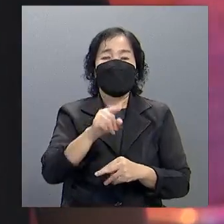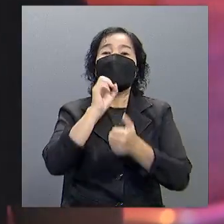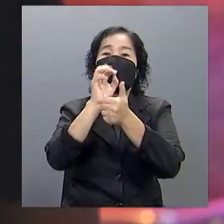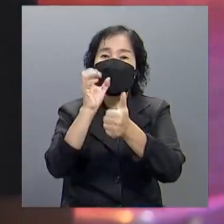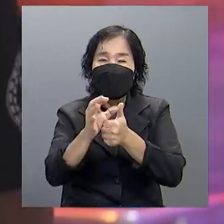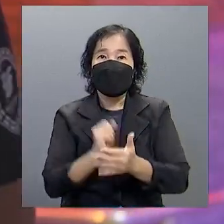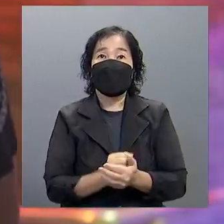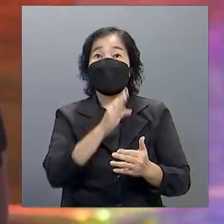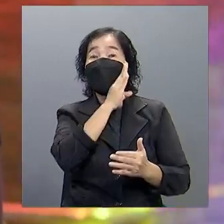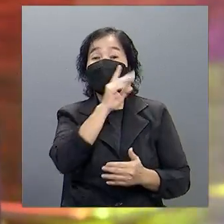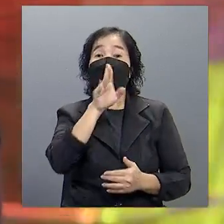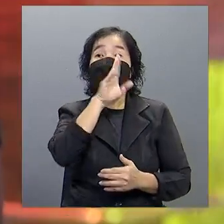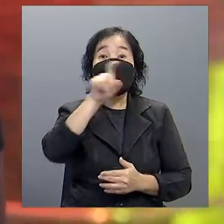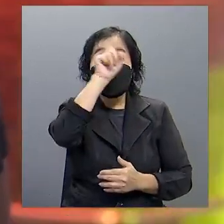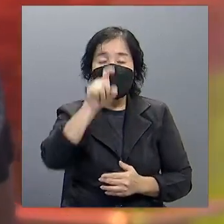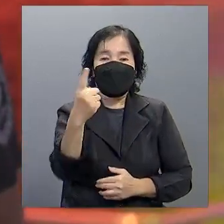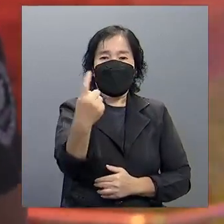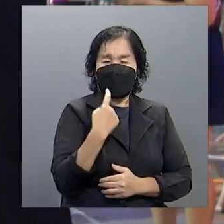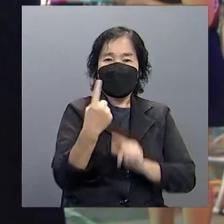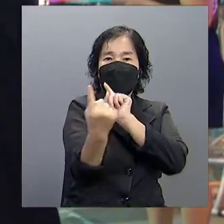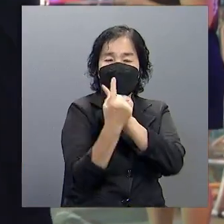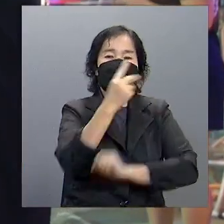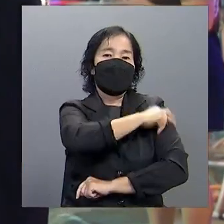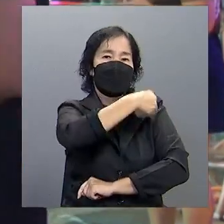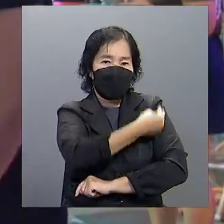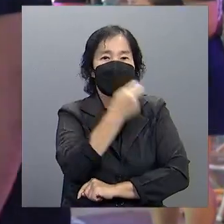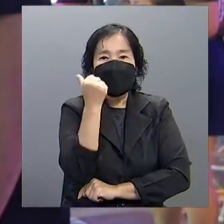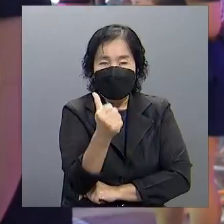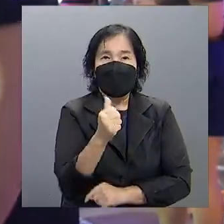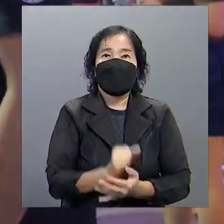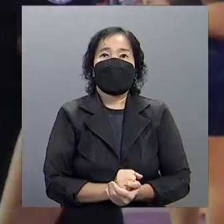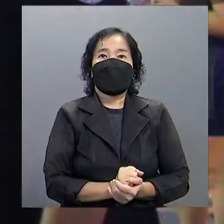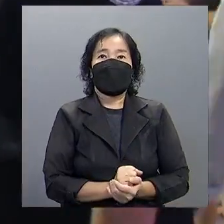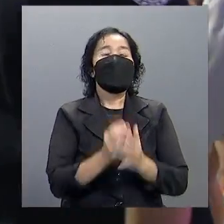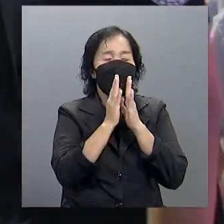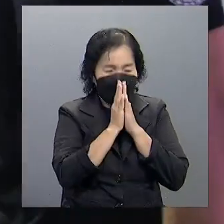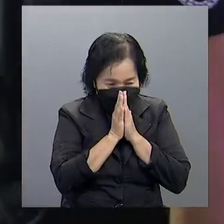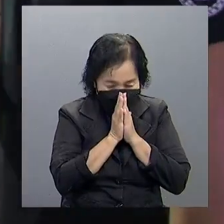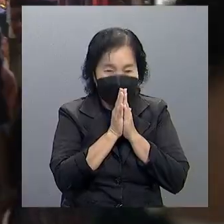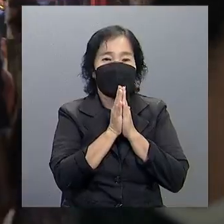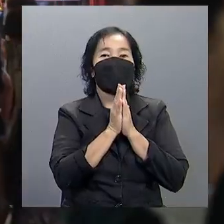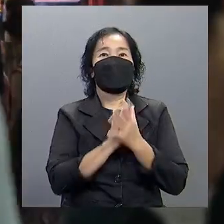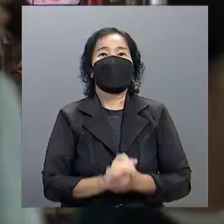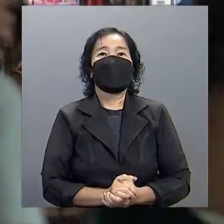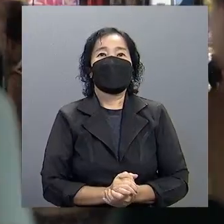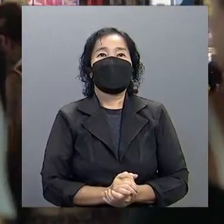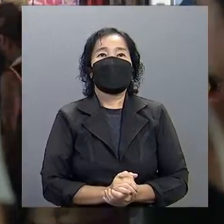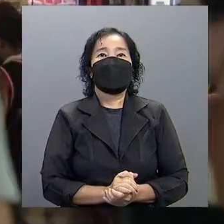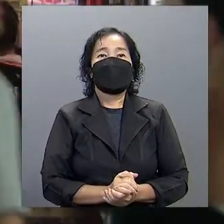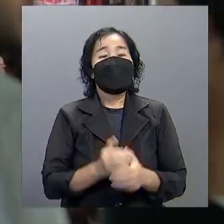ก็ให้ไปพบเจ้าหน้าที่สาธารณสุขหรือที่โรงพยาบาล ครับผมขอบคุณครับ ครับครับ ยินดีได้ความร่วมมือ